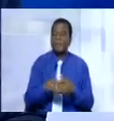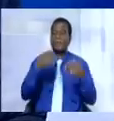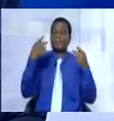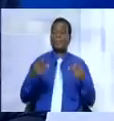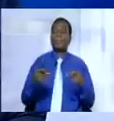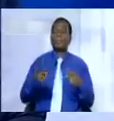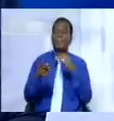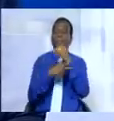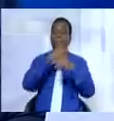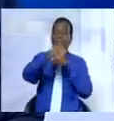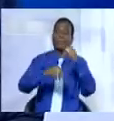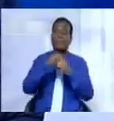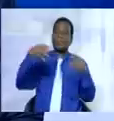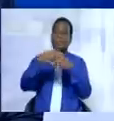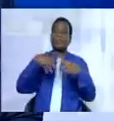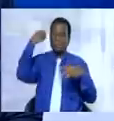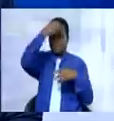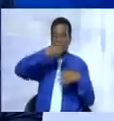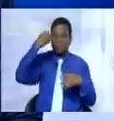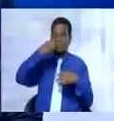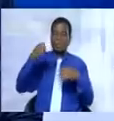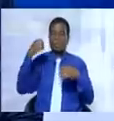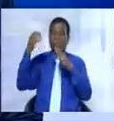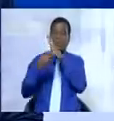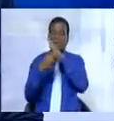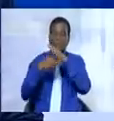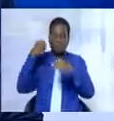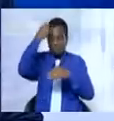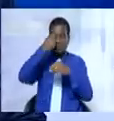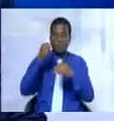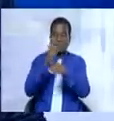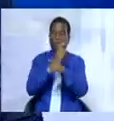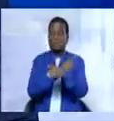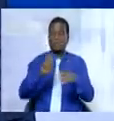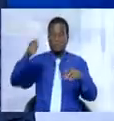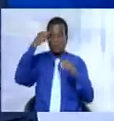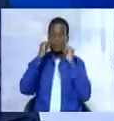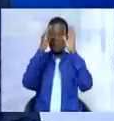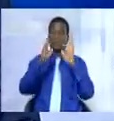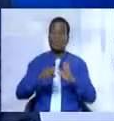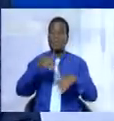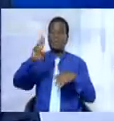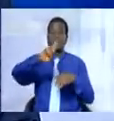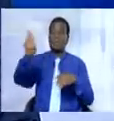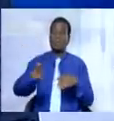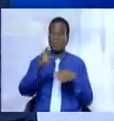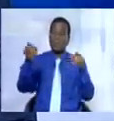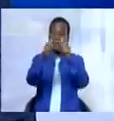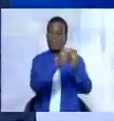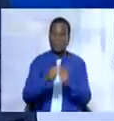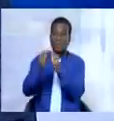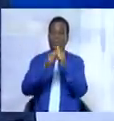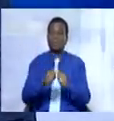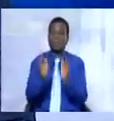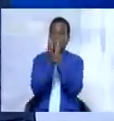Désormais, la Banque mondiale, l'Union européenne, la Banque africaine de développement et le gouvernement ivoirien vont utiliser d'un commun accord